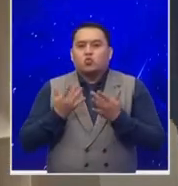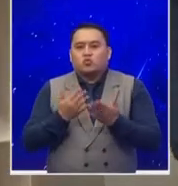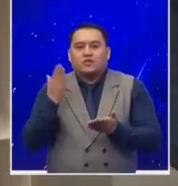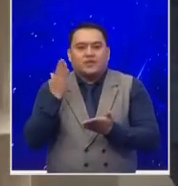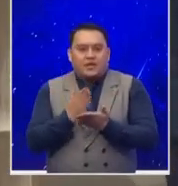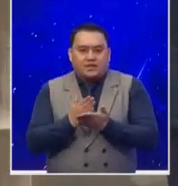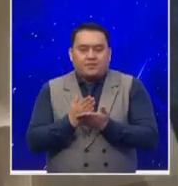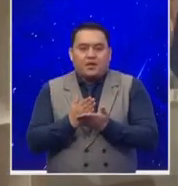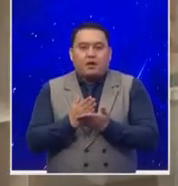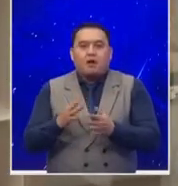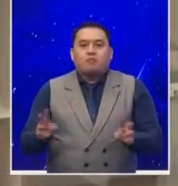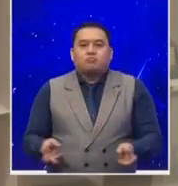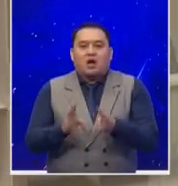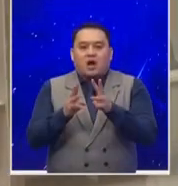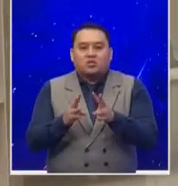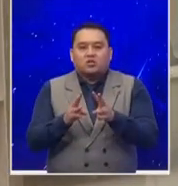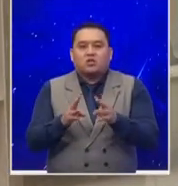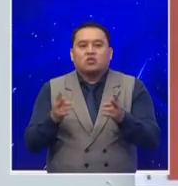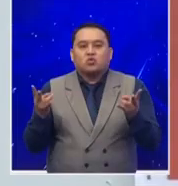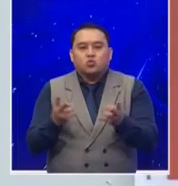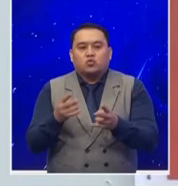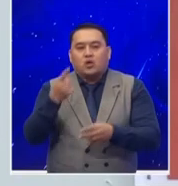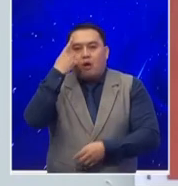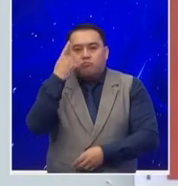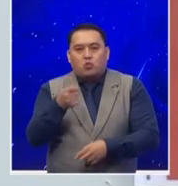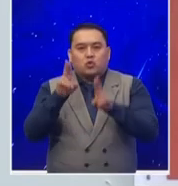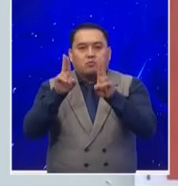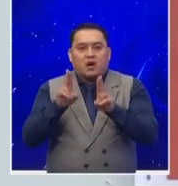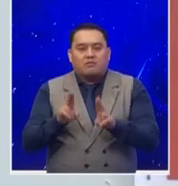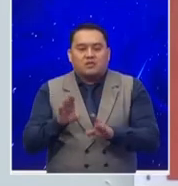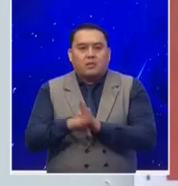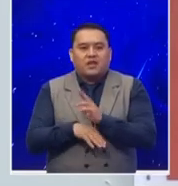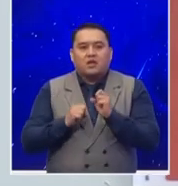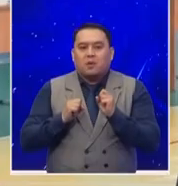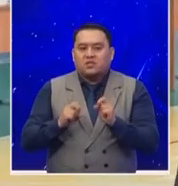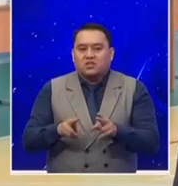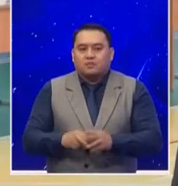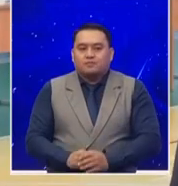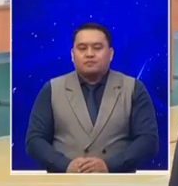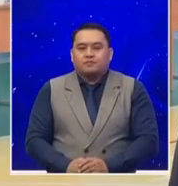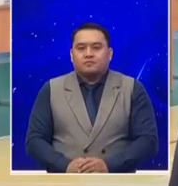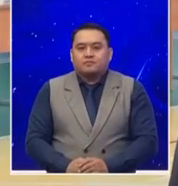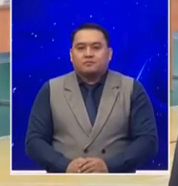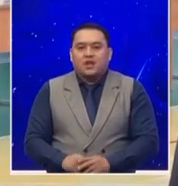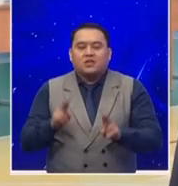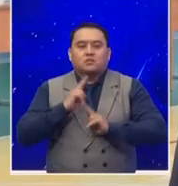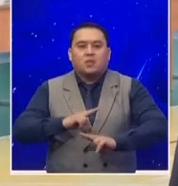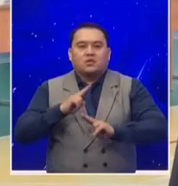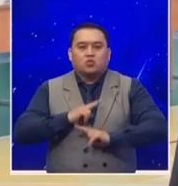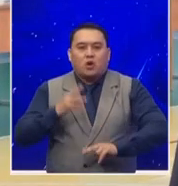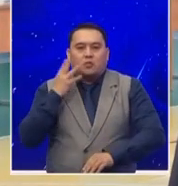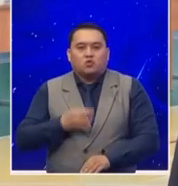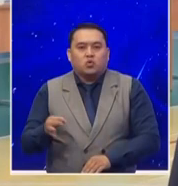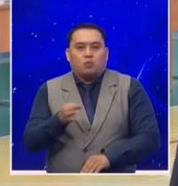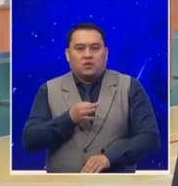месте. Однако пожарные сочли не лишним еще раз напомнить правила пожарной безопасности. Сотрудниками управления по ЧС города